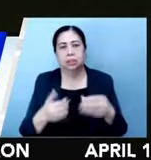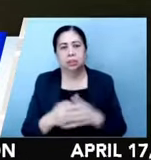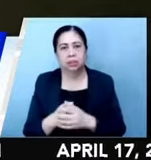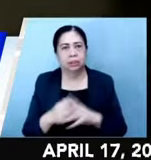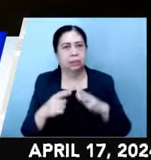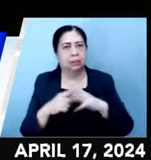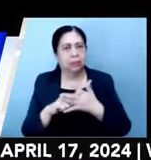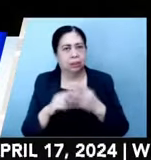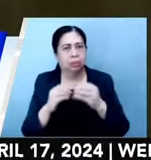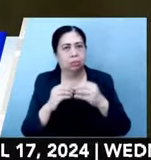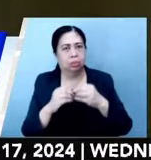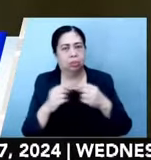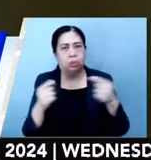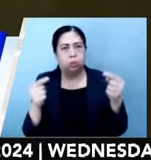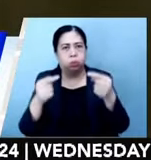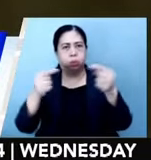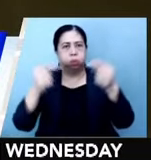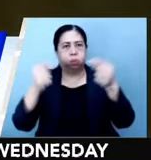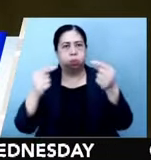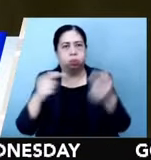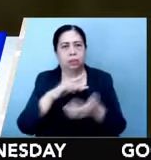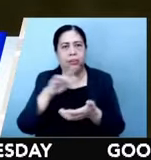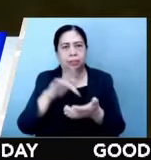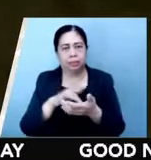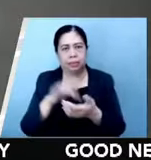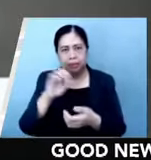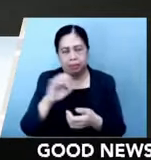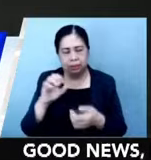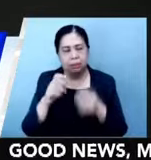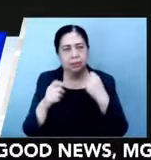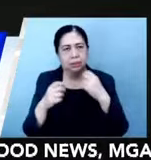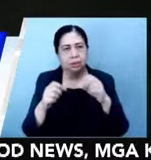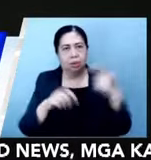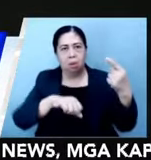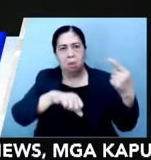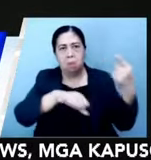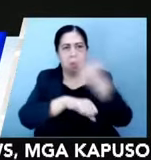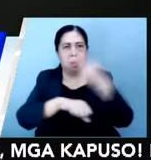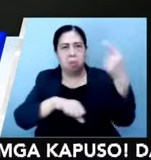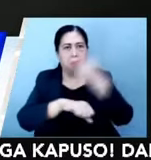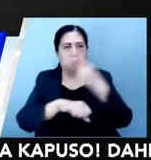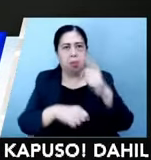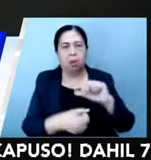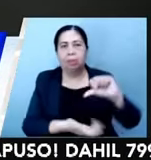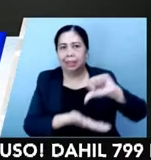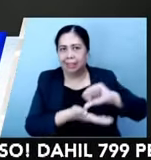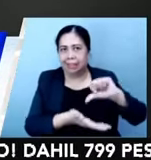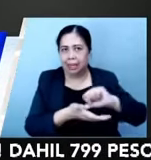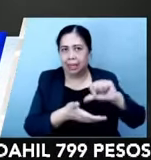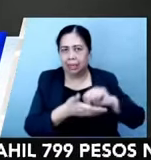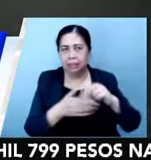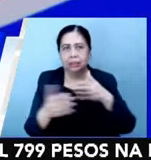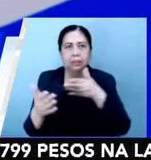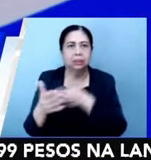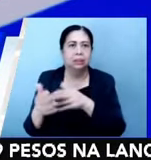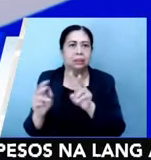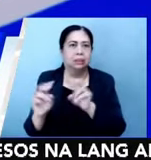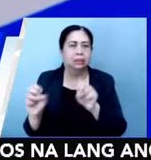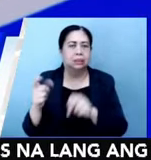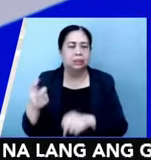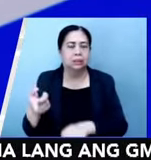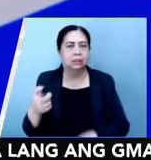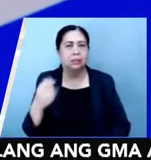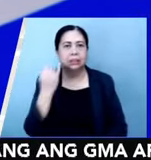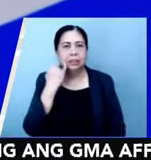ang tensyon sa Middle East, kasunod ng pagpapakawala ng Iran ng mga drone at missile laban sa Israel noong Sabado.